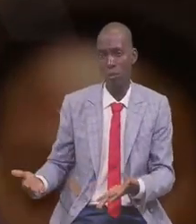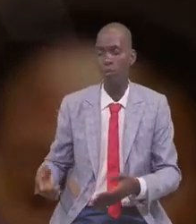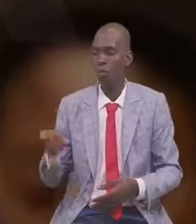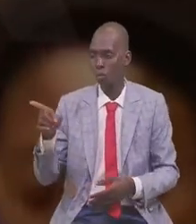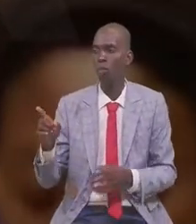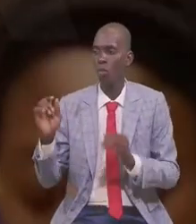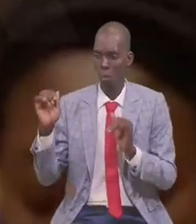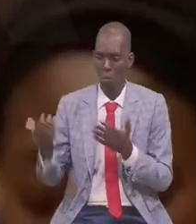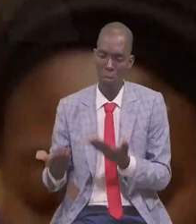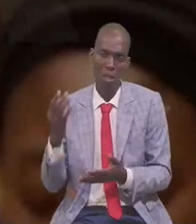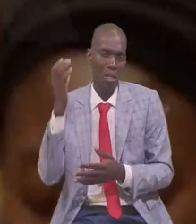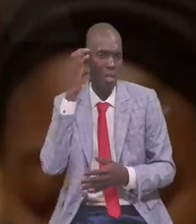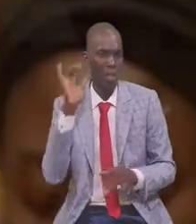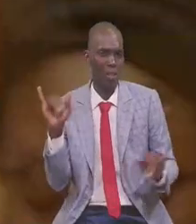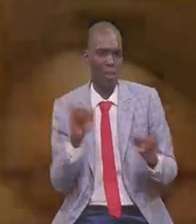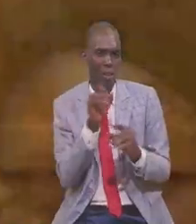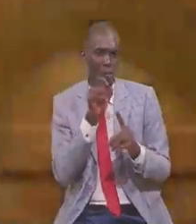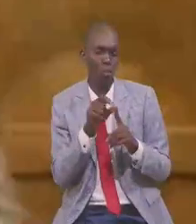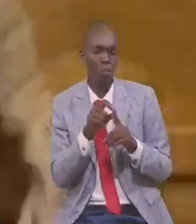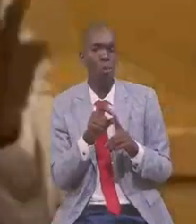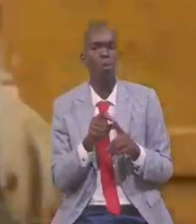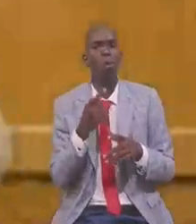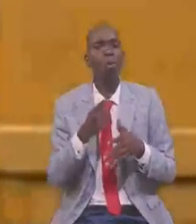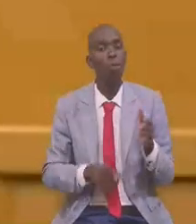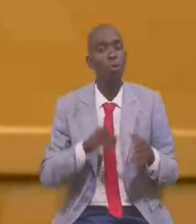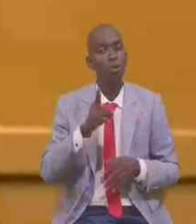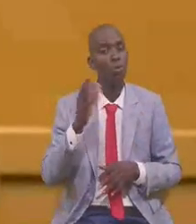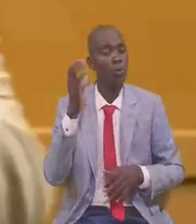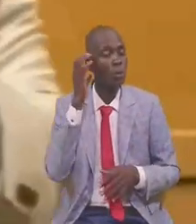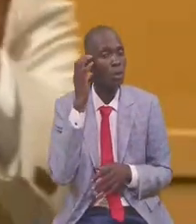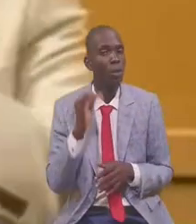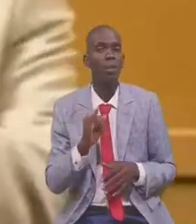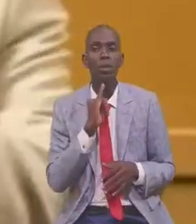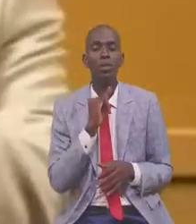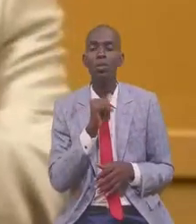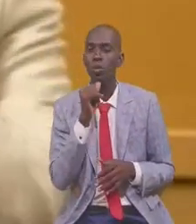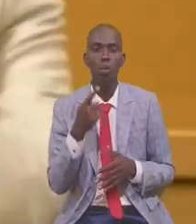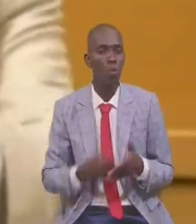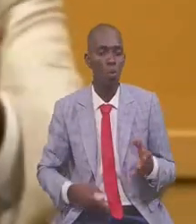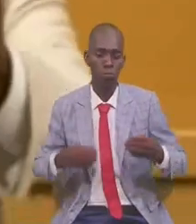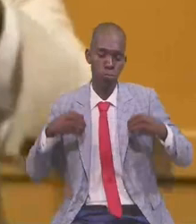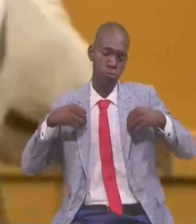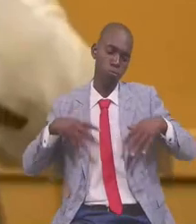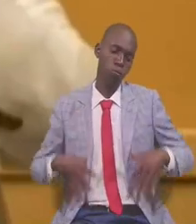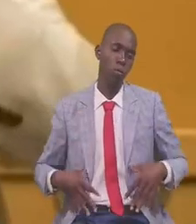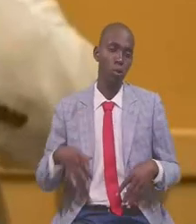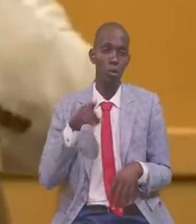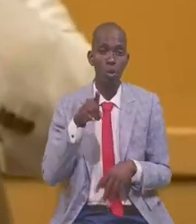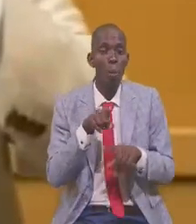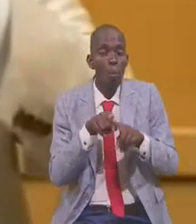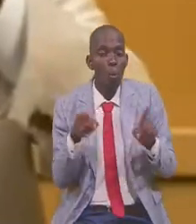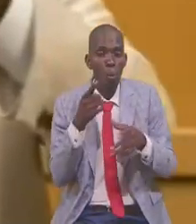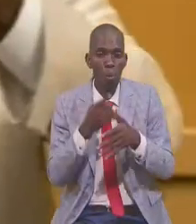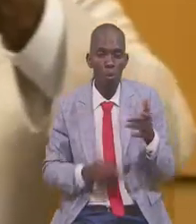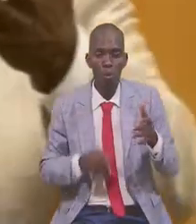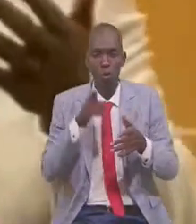chose. Ce que tu entends, ce n'est pas ce qui te décourage, c'est ce que tu interprètes de